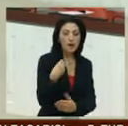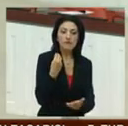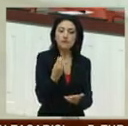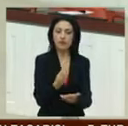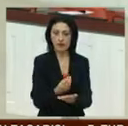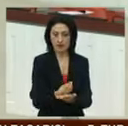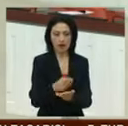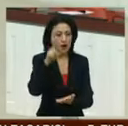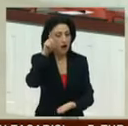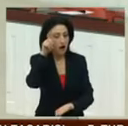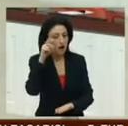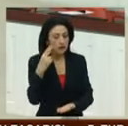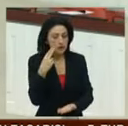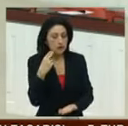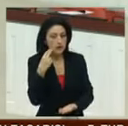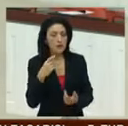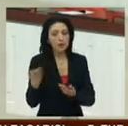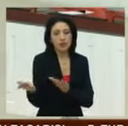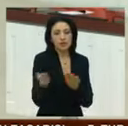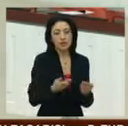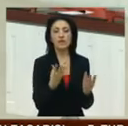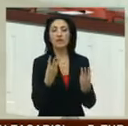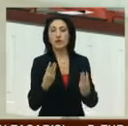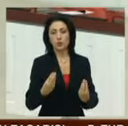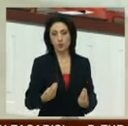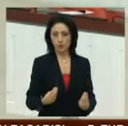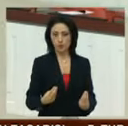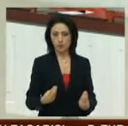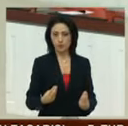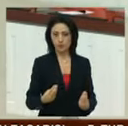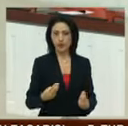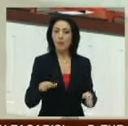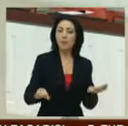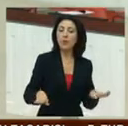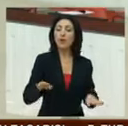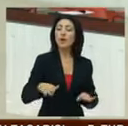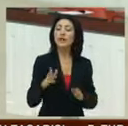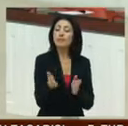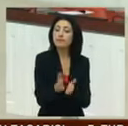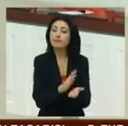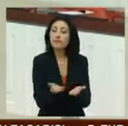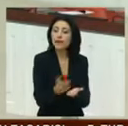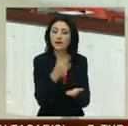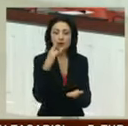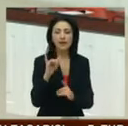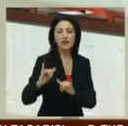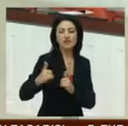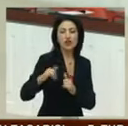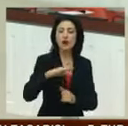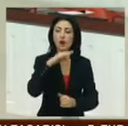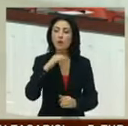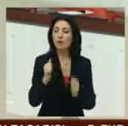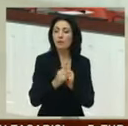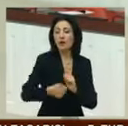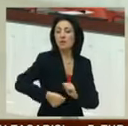önemseyen akıl adabıyla davranmaya davet ediyorum. Penguin dergisine göre şakacı AB